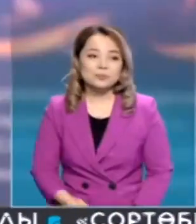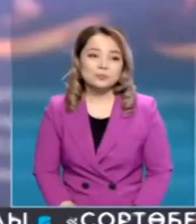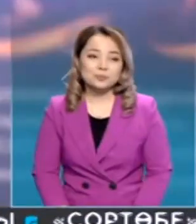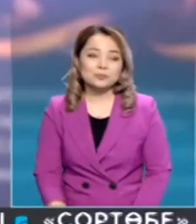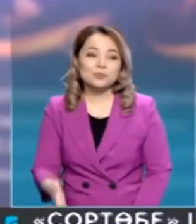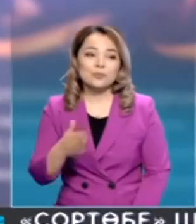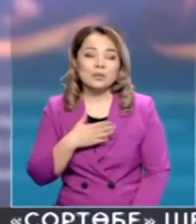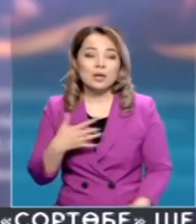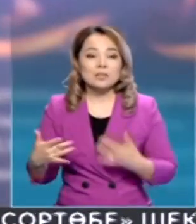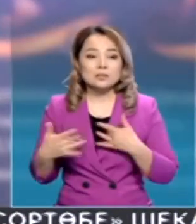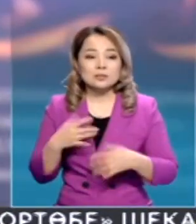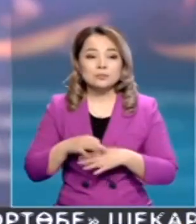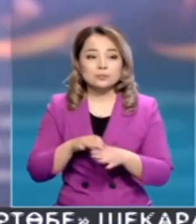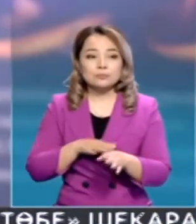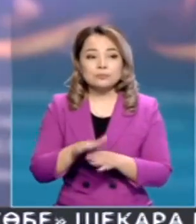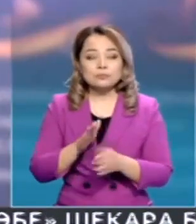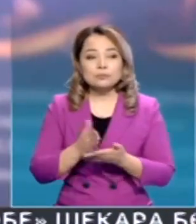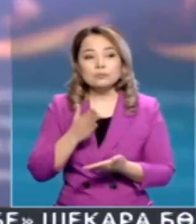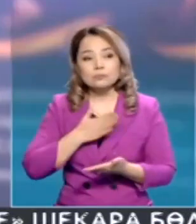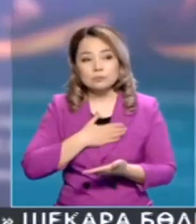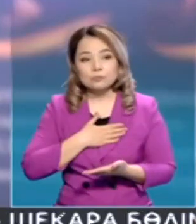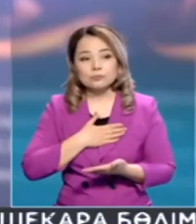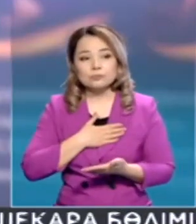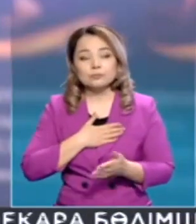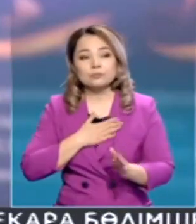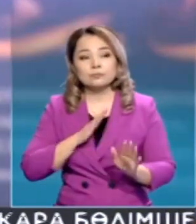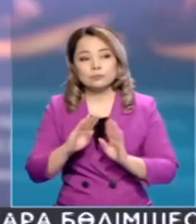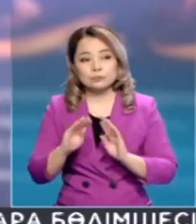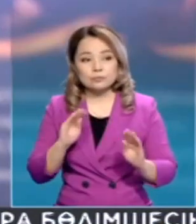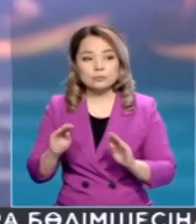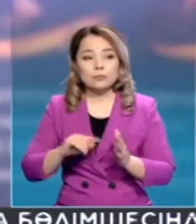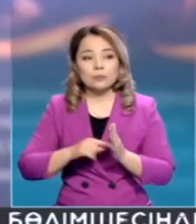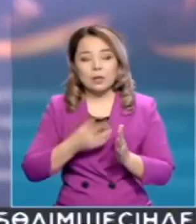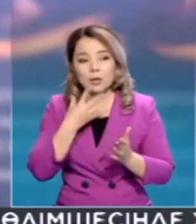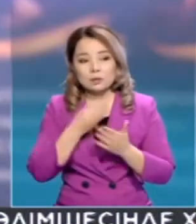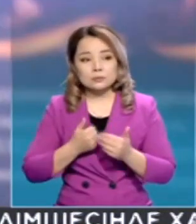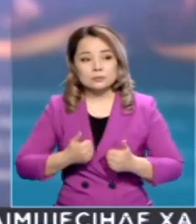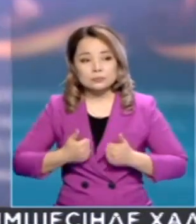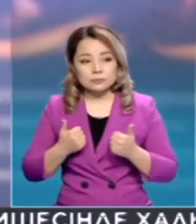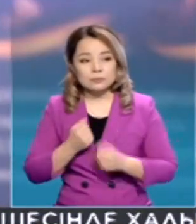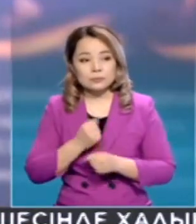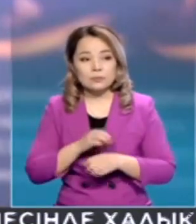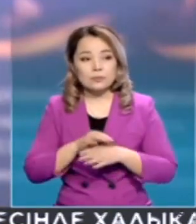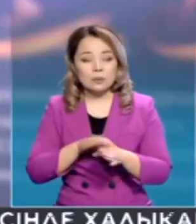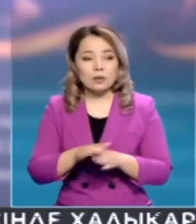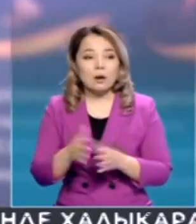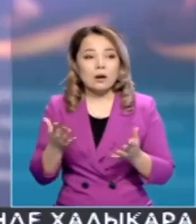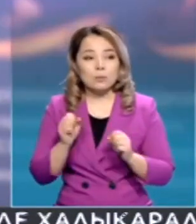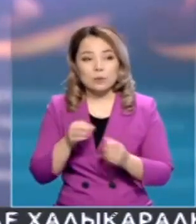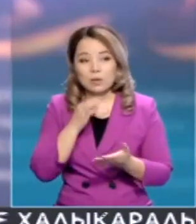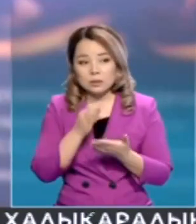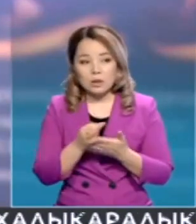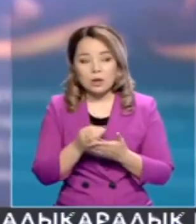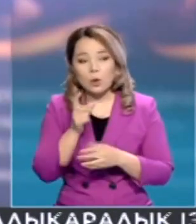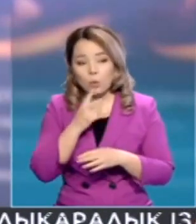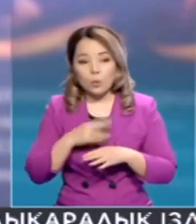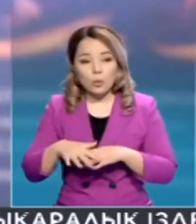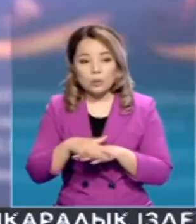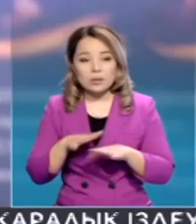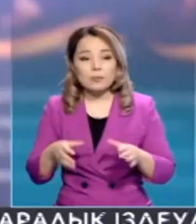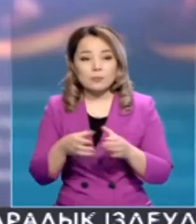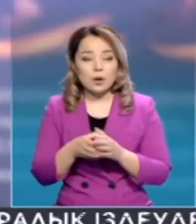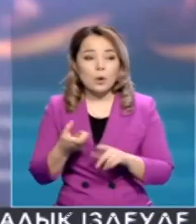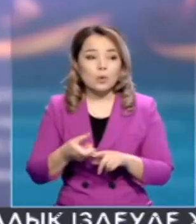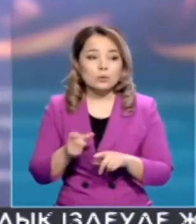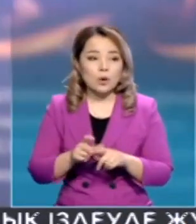Біздің театр ретінде қойған алдымызға қойған мақсатымыз қалай болғанда да көрерменді бір үлкен